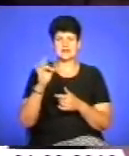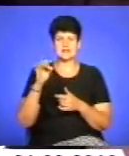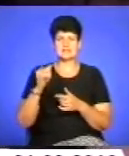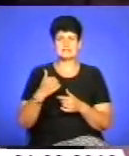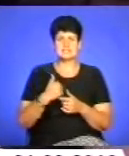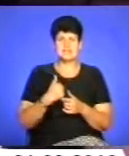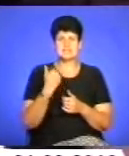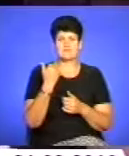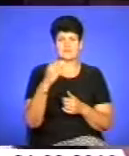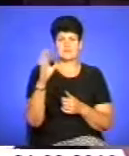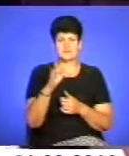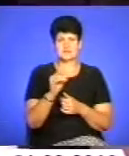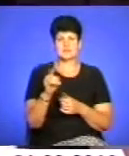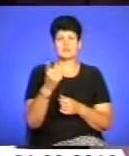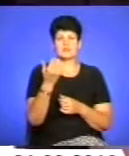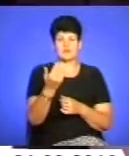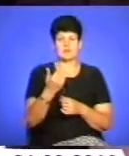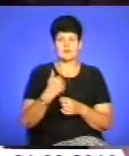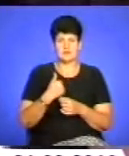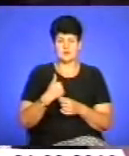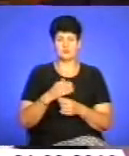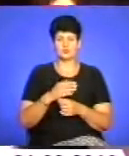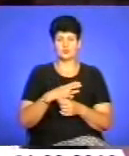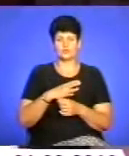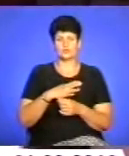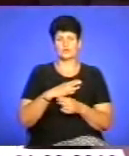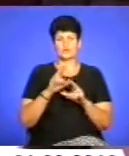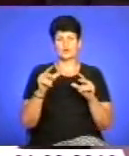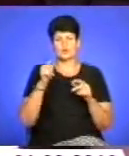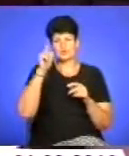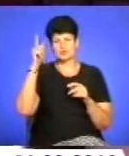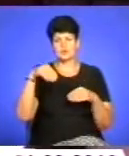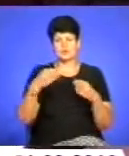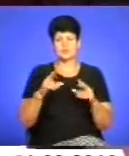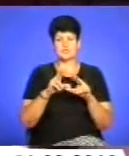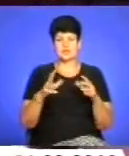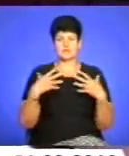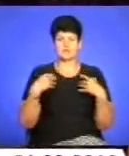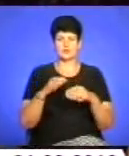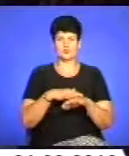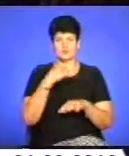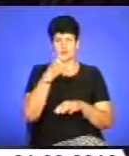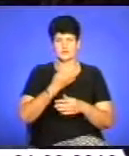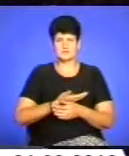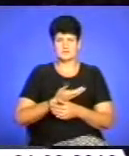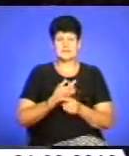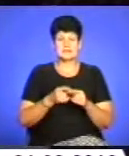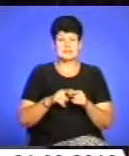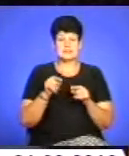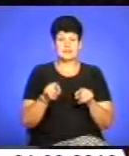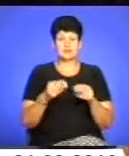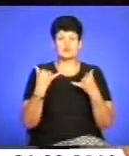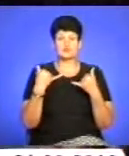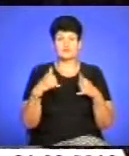нас і вас всіх, щоб вам і всім нам Господь дав щастя, здоров'я і довгих років життя. То таке чудове